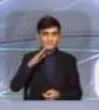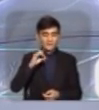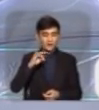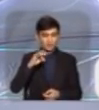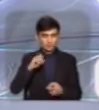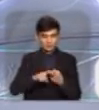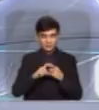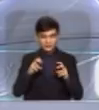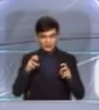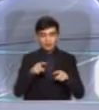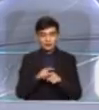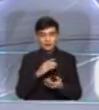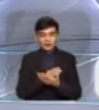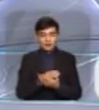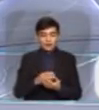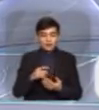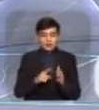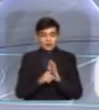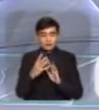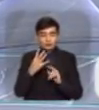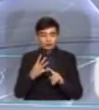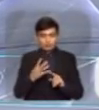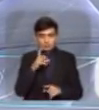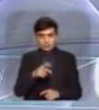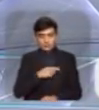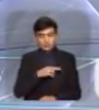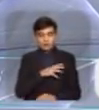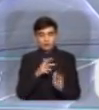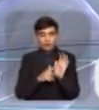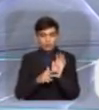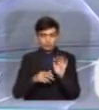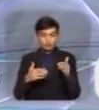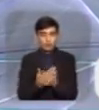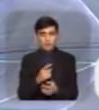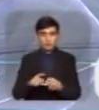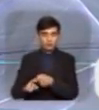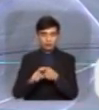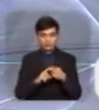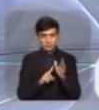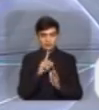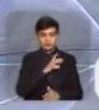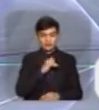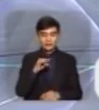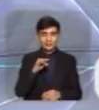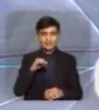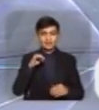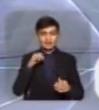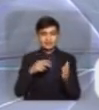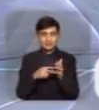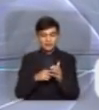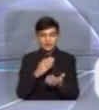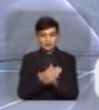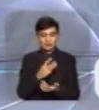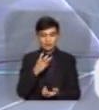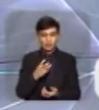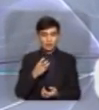человека к человеку. Зарегистрировано еще 80 новых случаев заражения. Тем самым цифра инфицированных приблизилась к